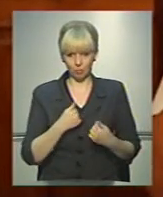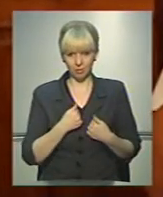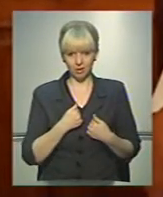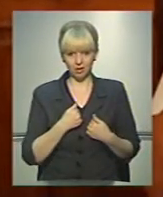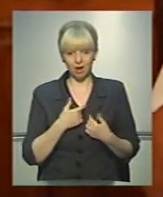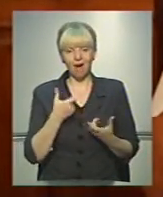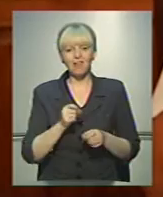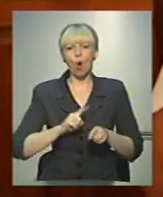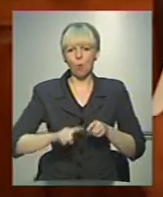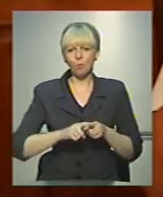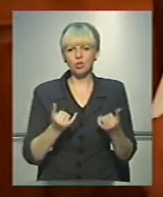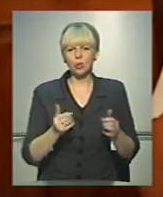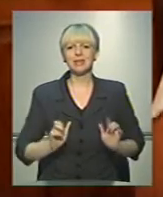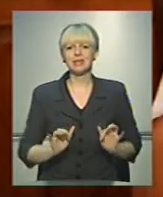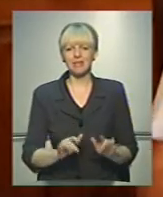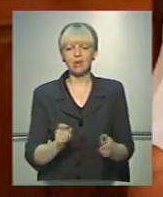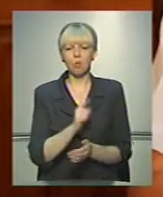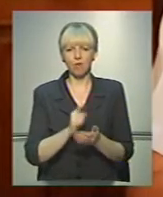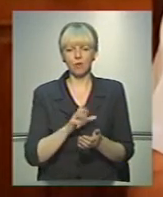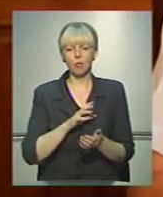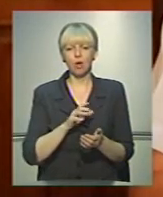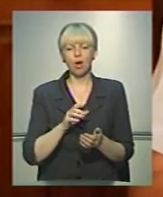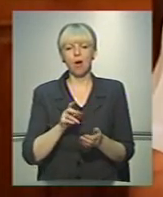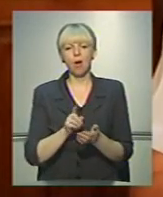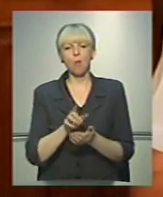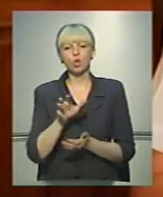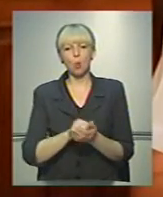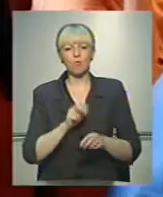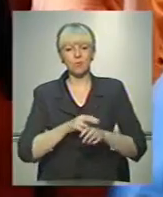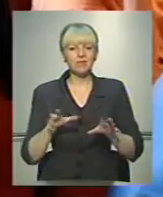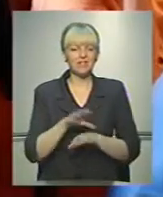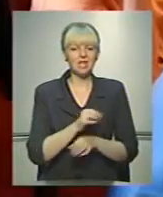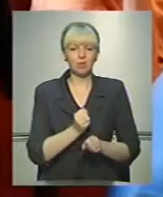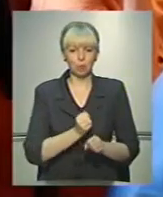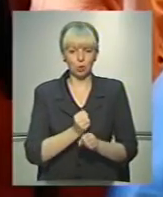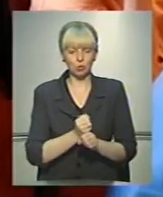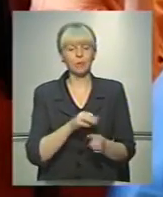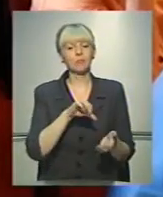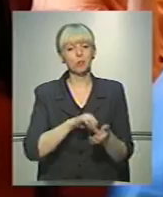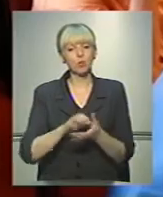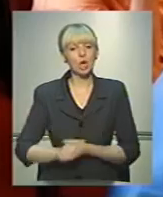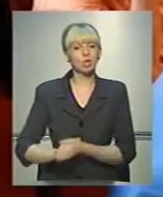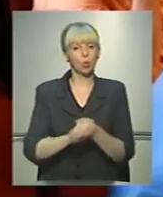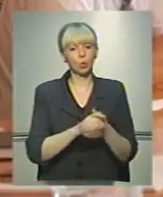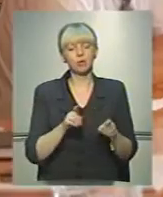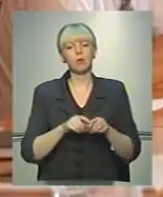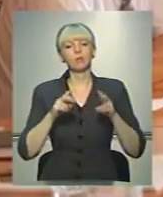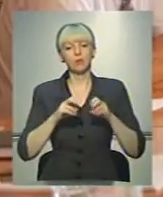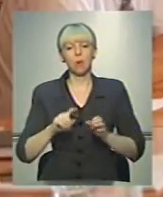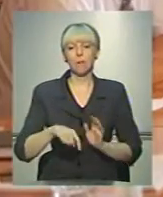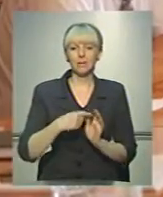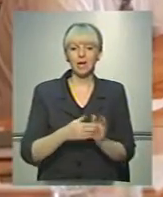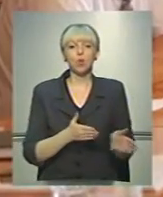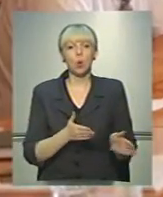а де оперативні сьогодні заходи, які має податкова міліція, всі відпрацьовують? Учасники колегії також розглянули